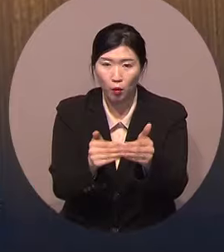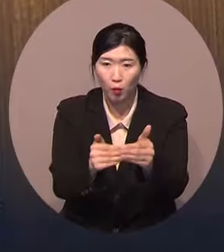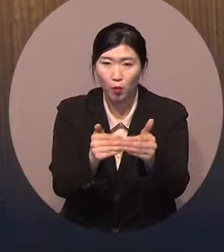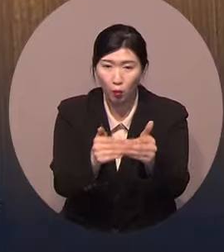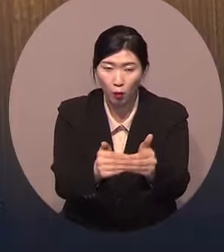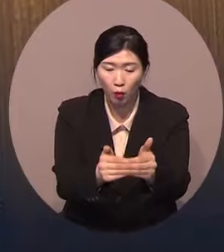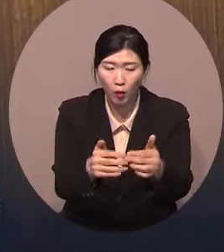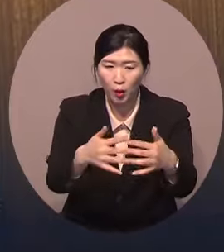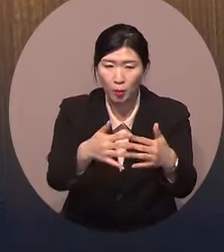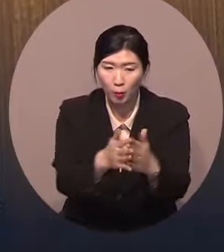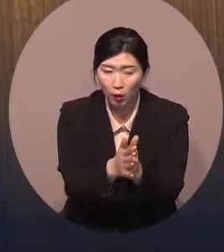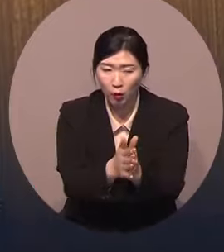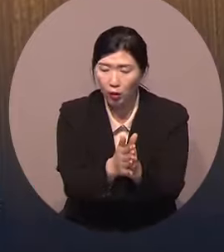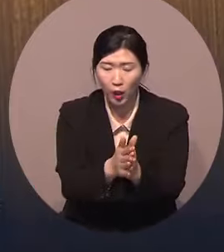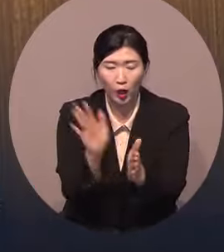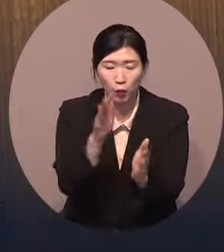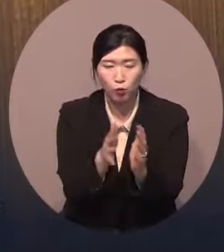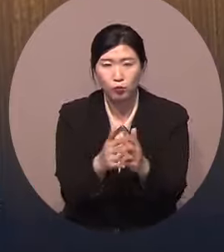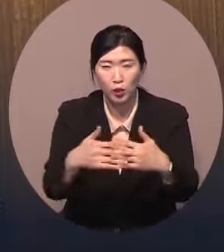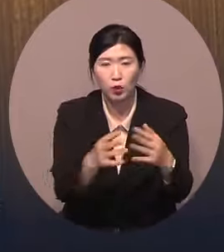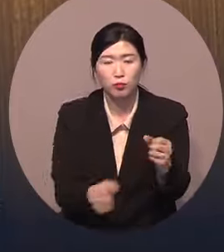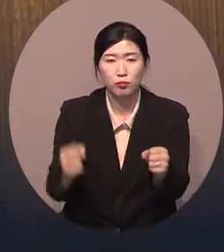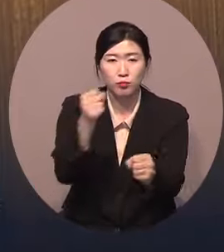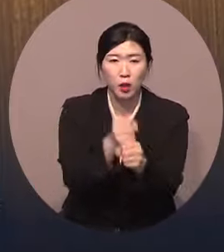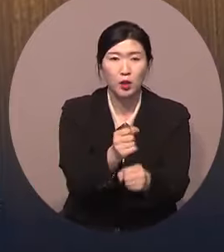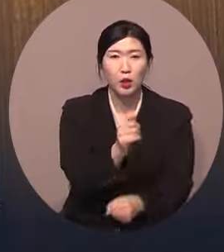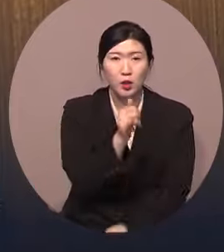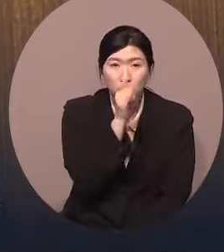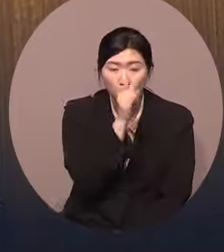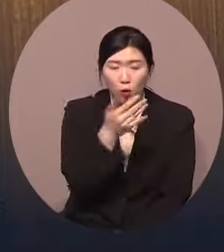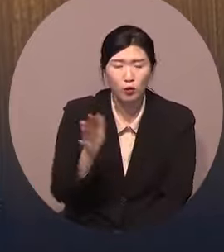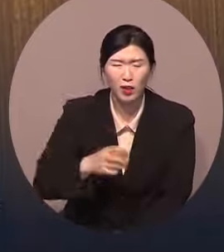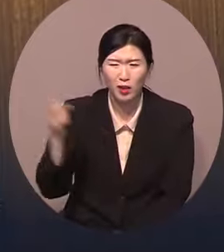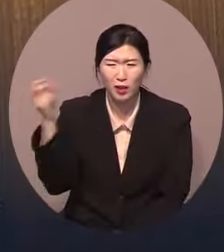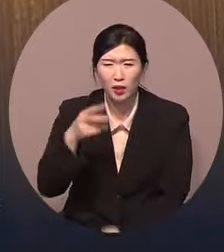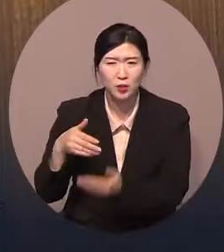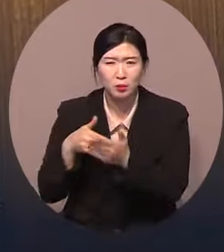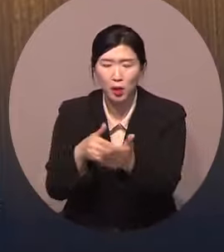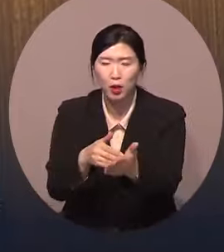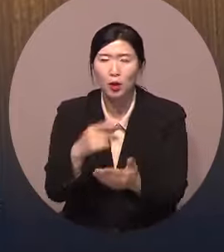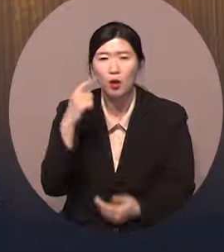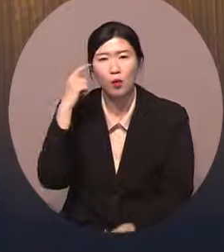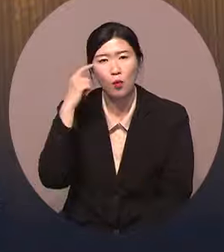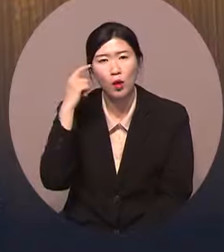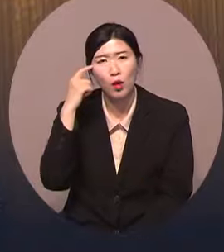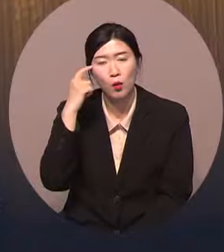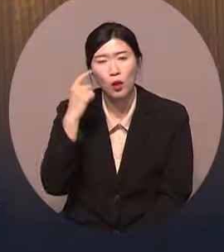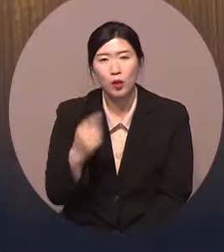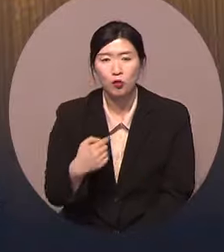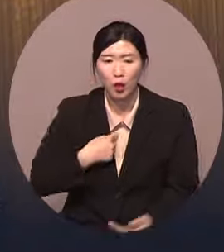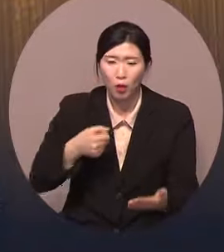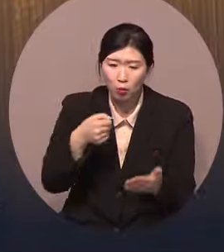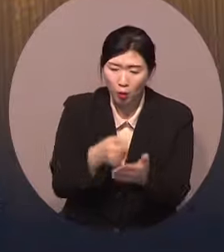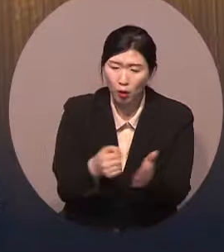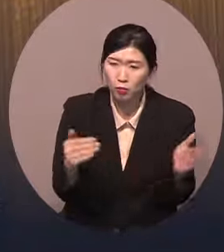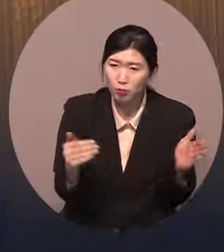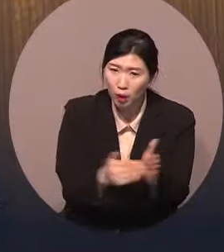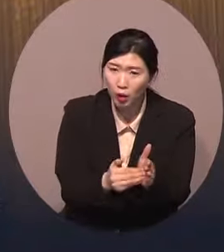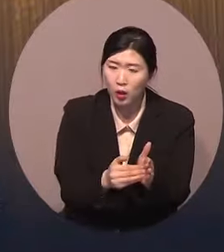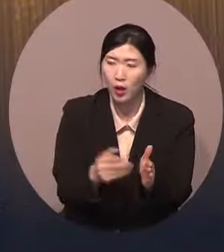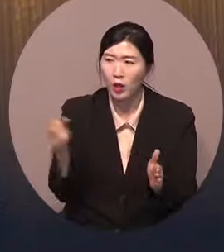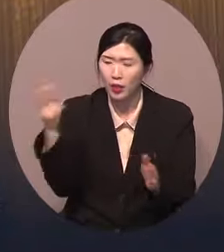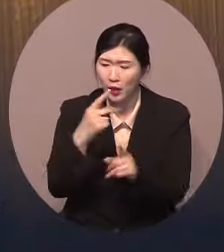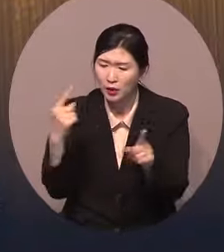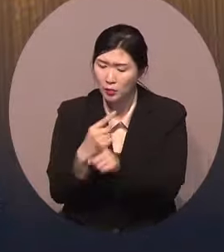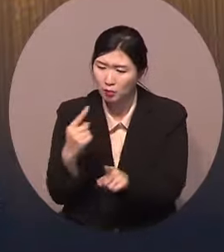부결되었습니다. 그런데 다시 잉크도 마르기 전에 폐지안이 다시 올라왔습니다. 우리가 결정한 것을 다시